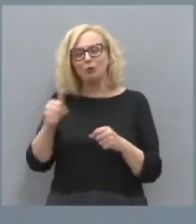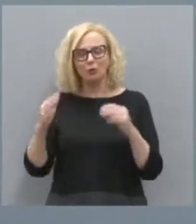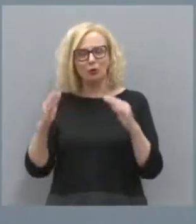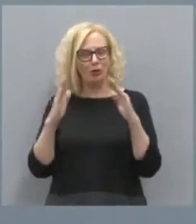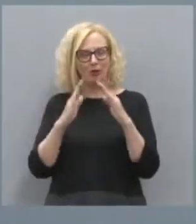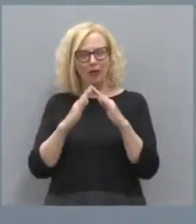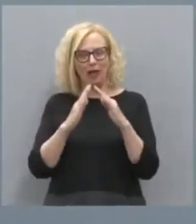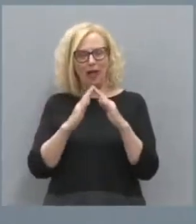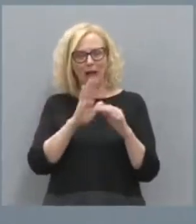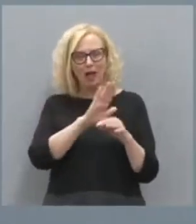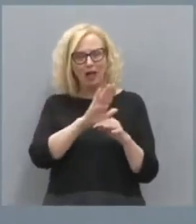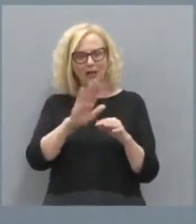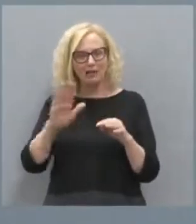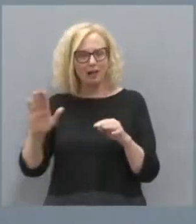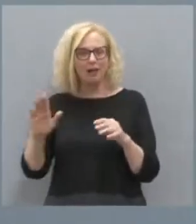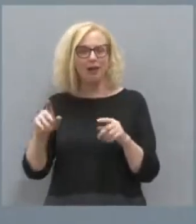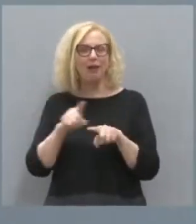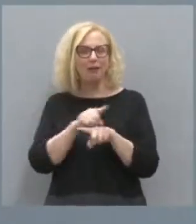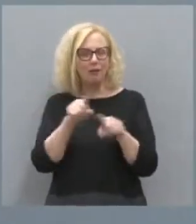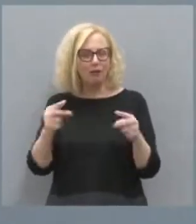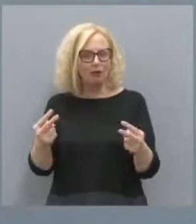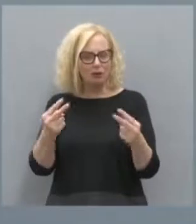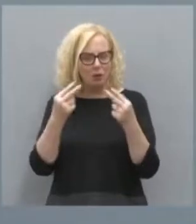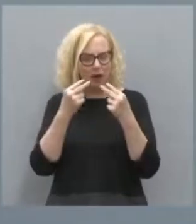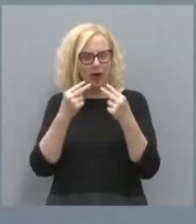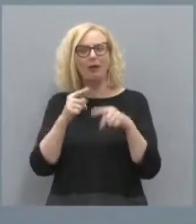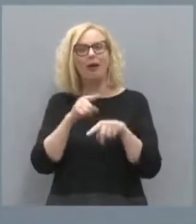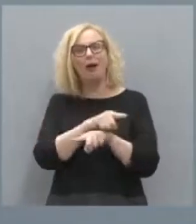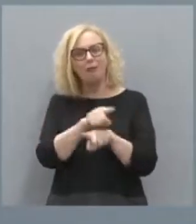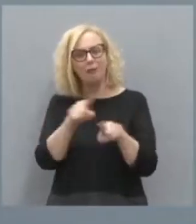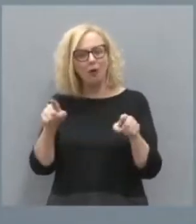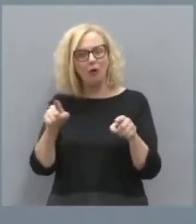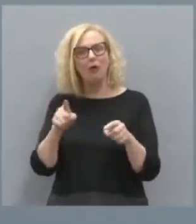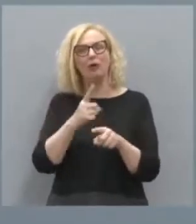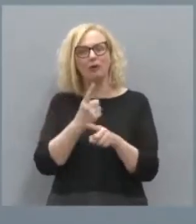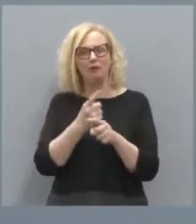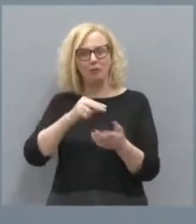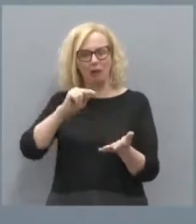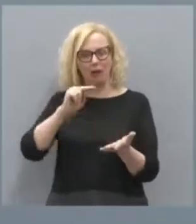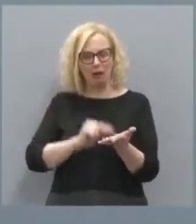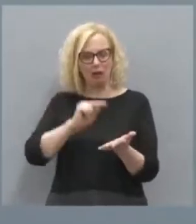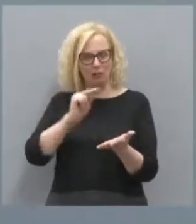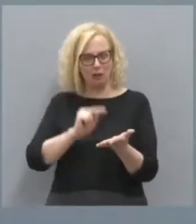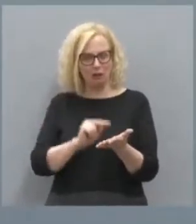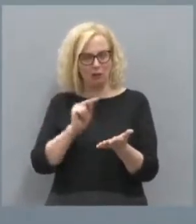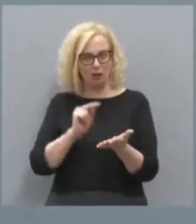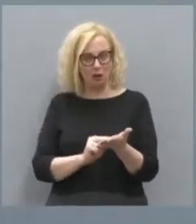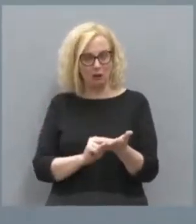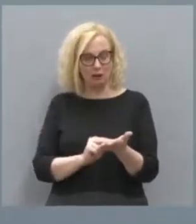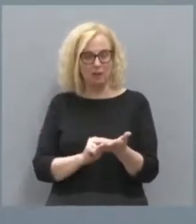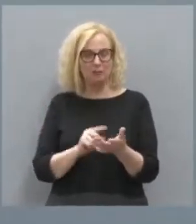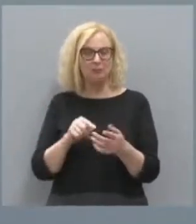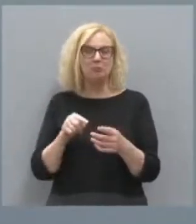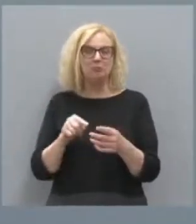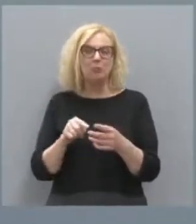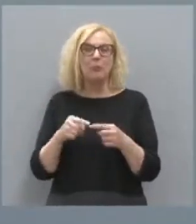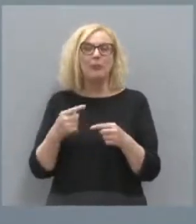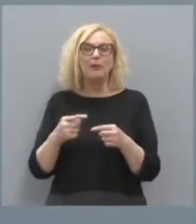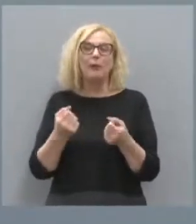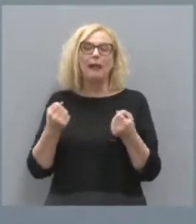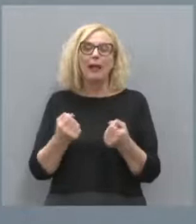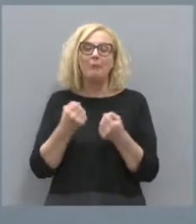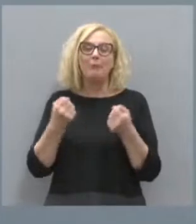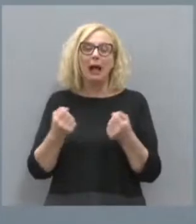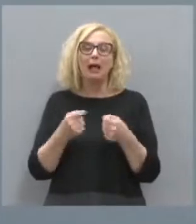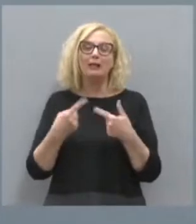perché chiaramente la parte di prenotazione rispetto a questa campagna e soprattutto di formazione comunicazione di